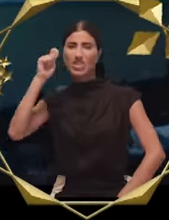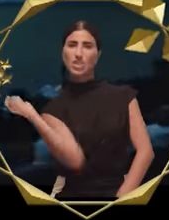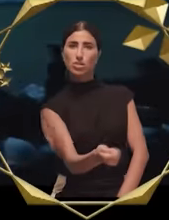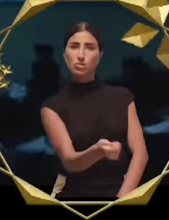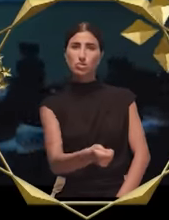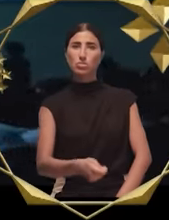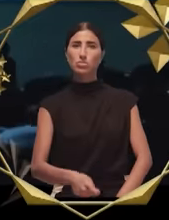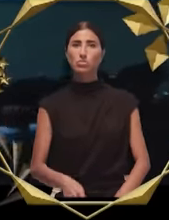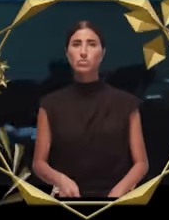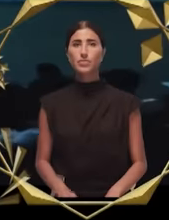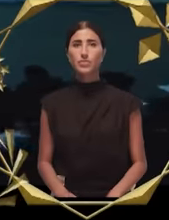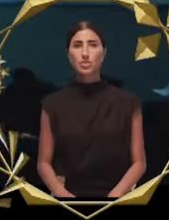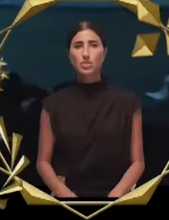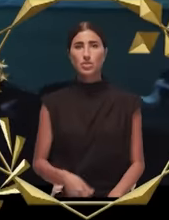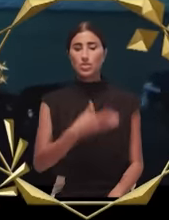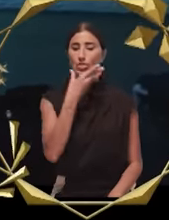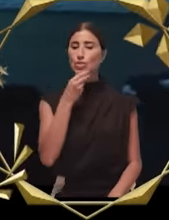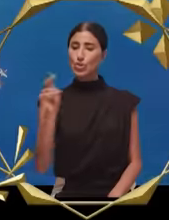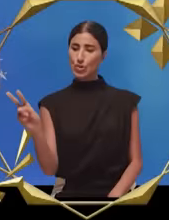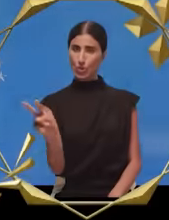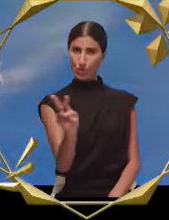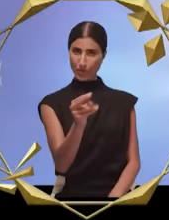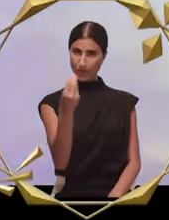سأمسخكم غربان وبقى